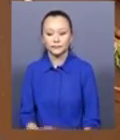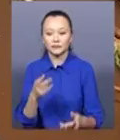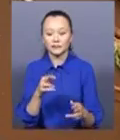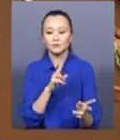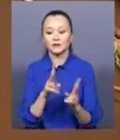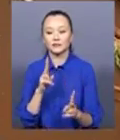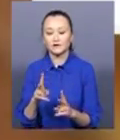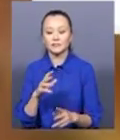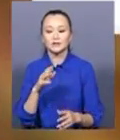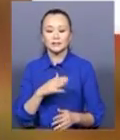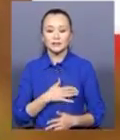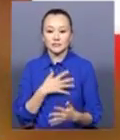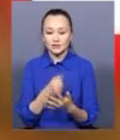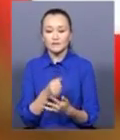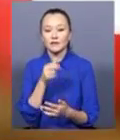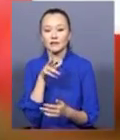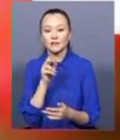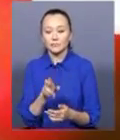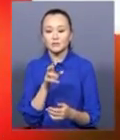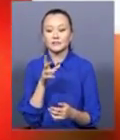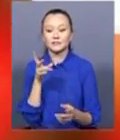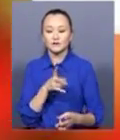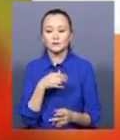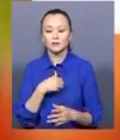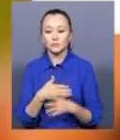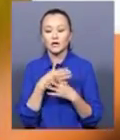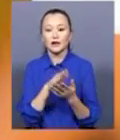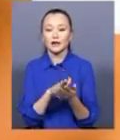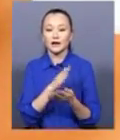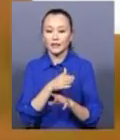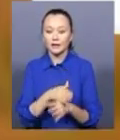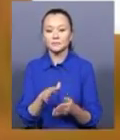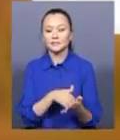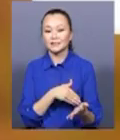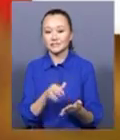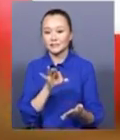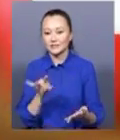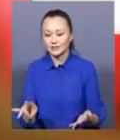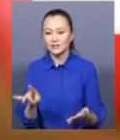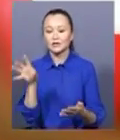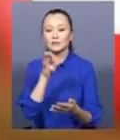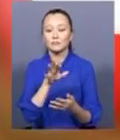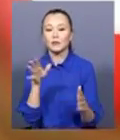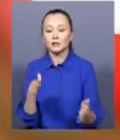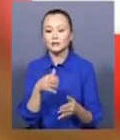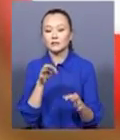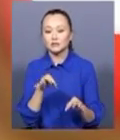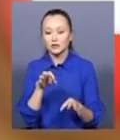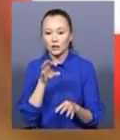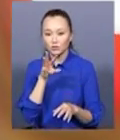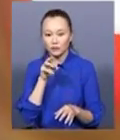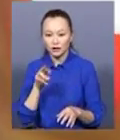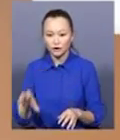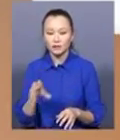Для приготовления сытного клаб-сэндвича нам понадобится тостерный хлеб, плавленый сыр, ветчина, малосоленый лосось, листья